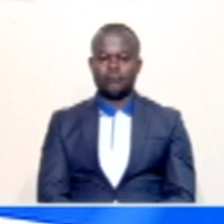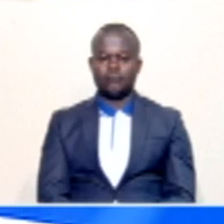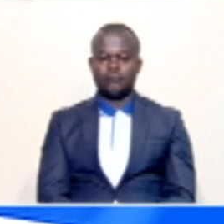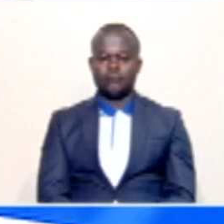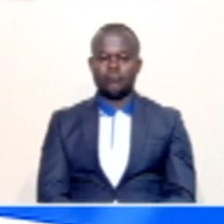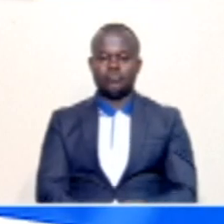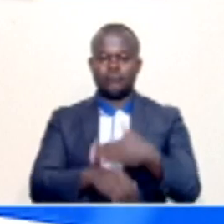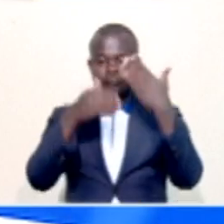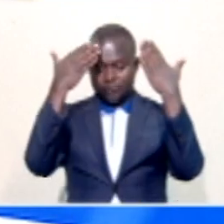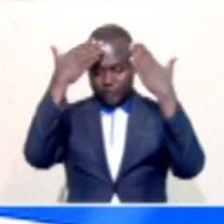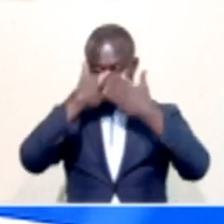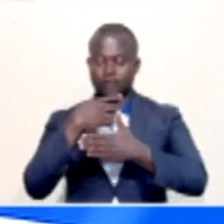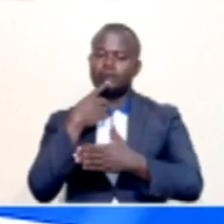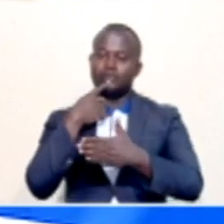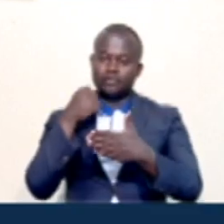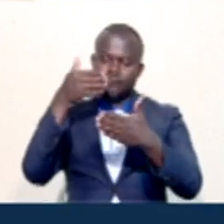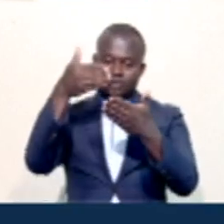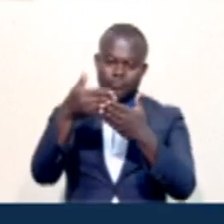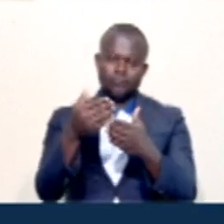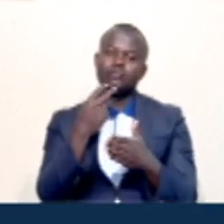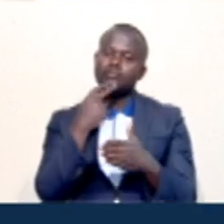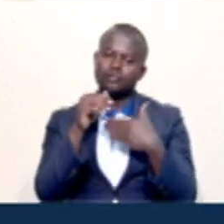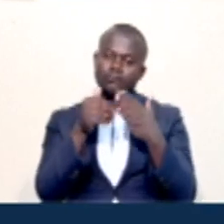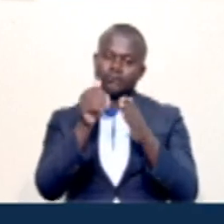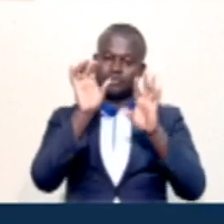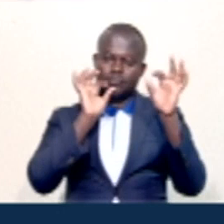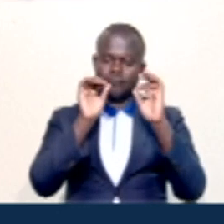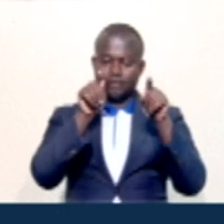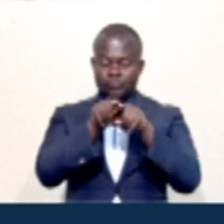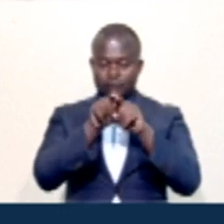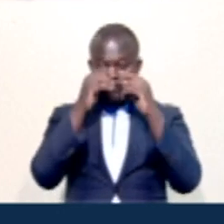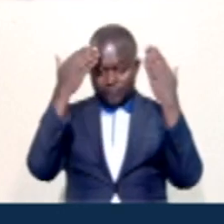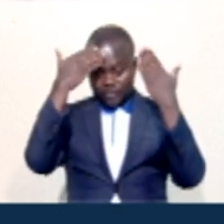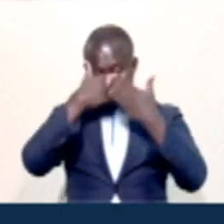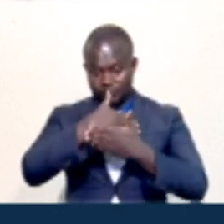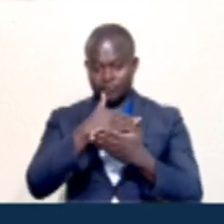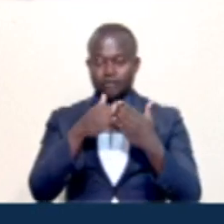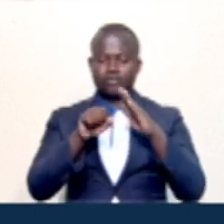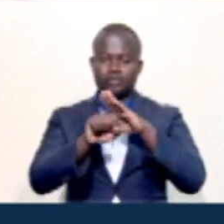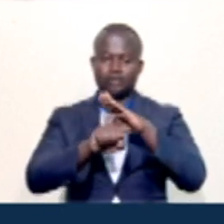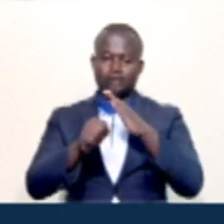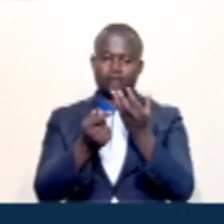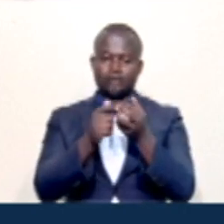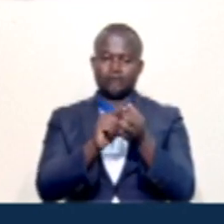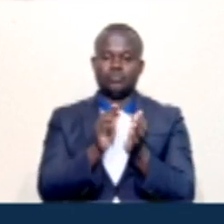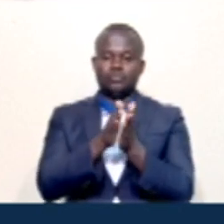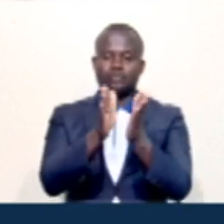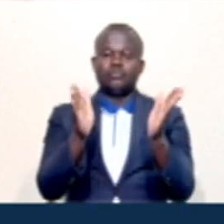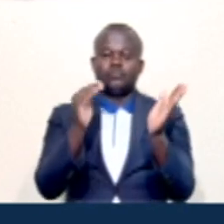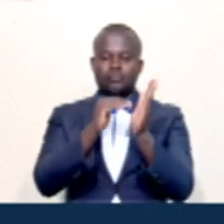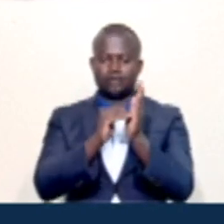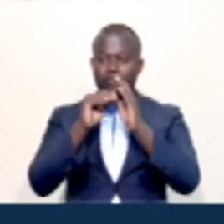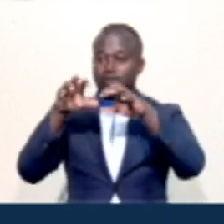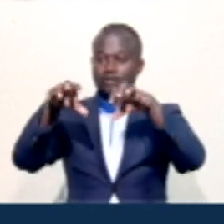Iri joro ryo kuri uyu wa mbere rishyira kwa kabiri niryo ryatoranyijwe nk'ijoro fatizo ry'ibarura rusange ry'abaturage ndetse n'imiturire. Abaturage